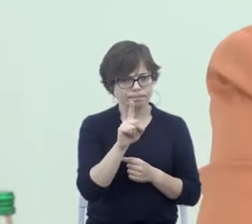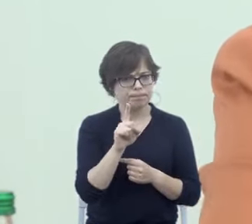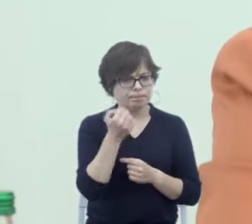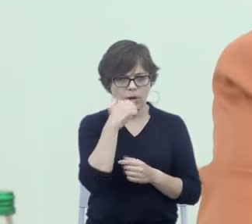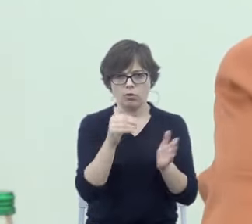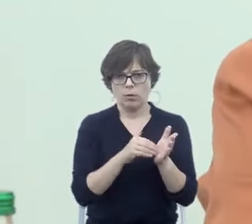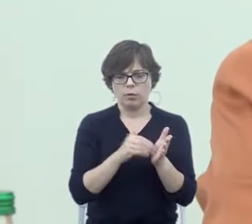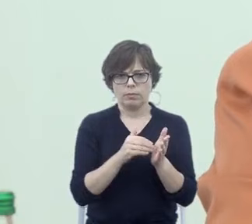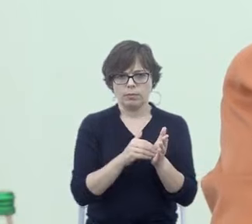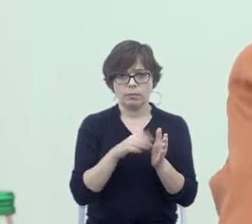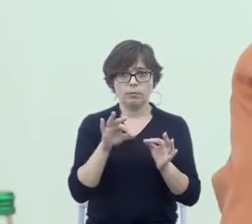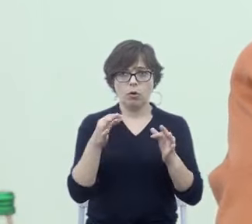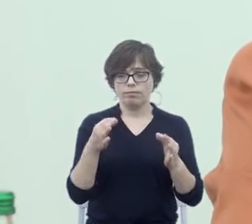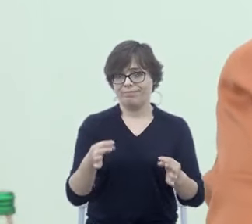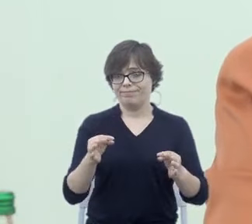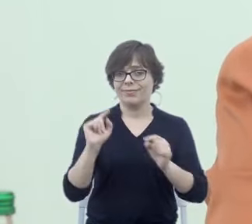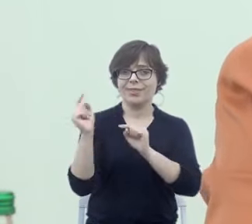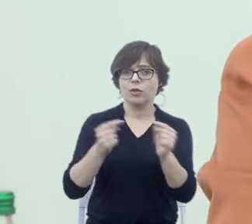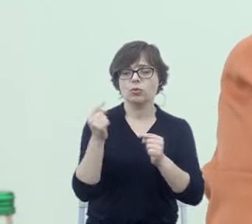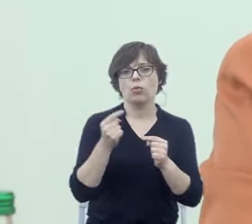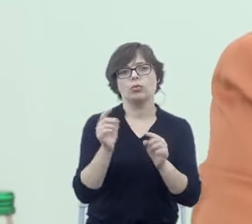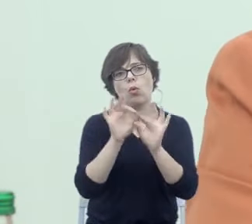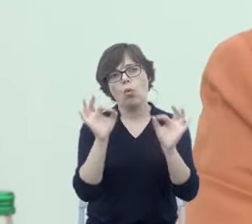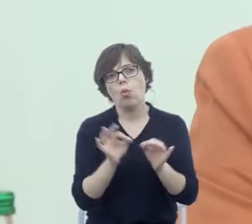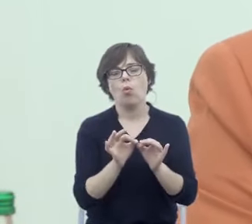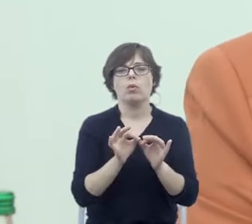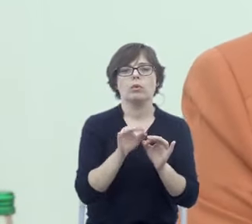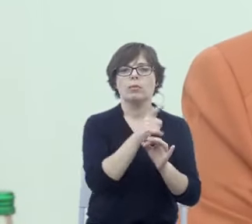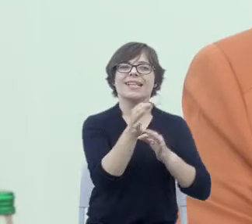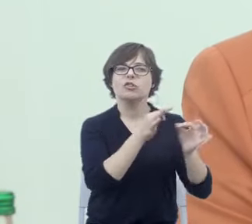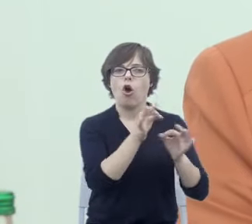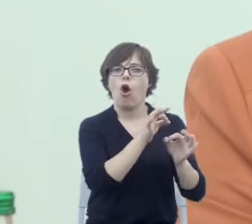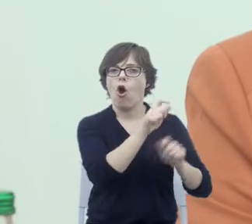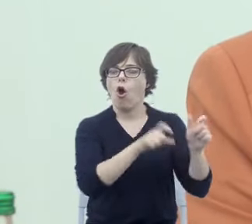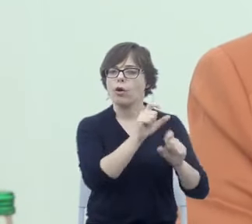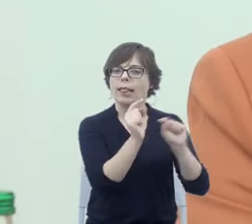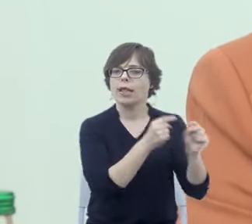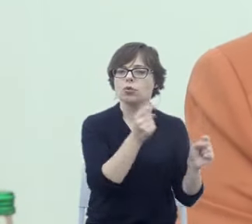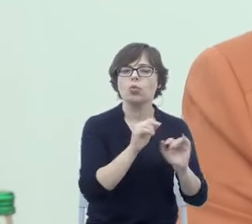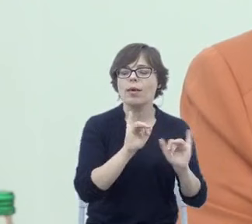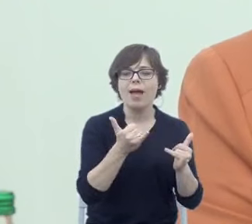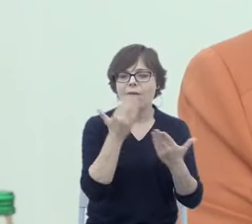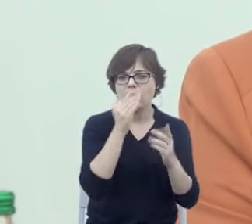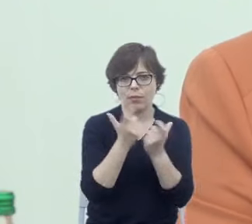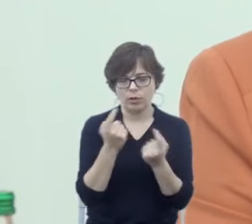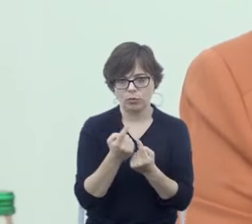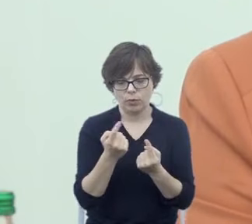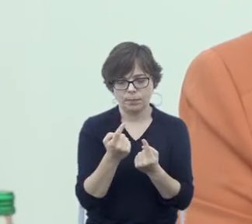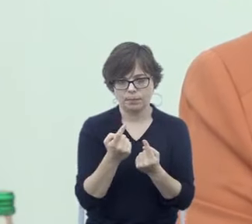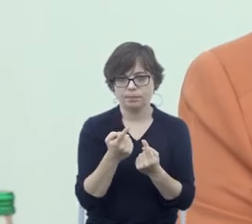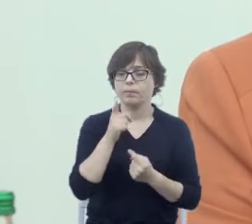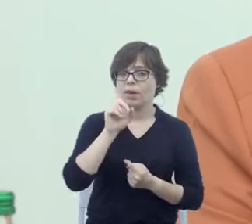potrzebne w świetle dyskusji o przebiegu i tych ustaleniach historyków, że